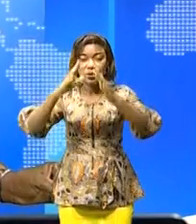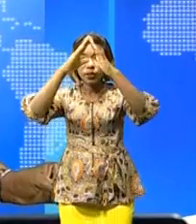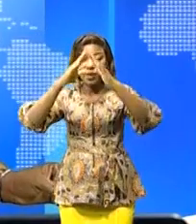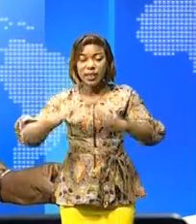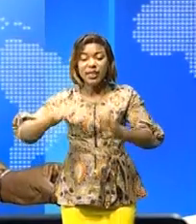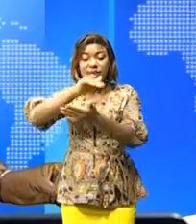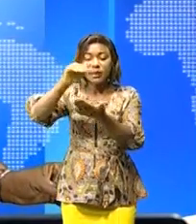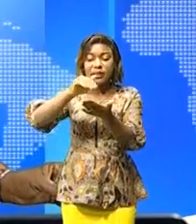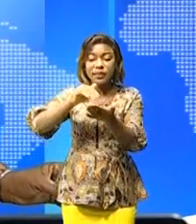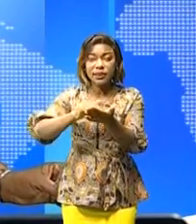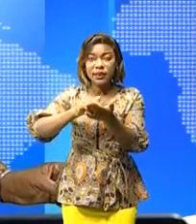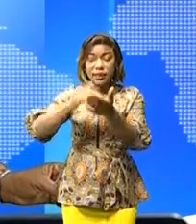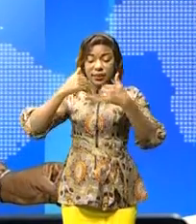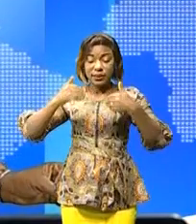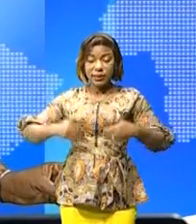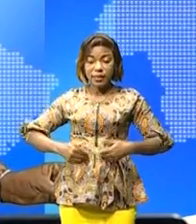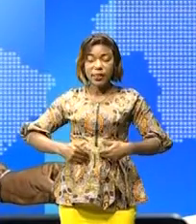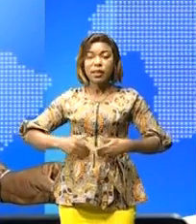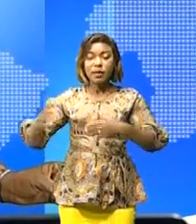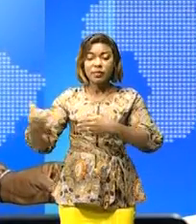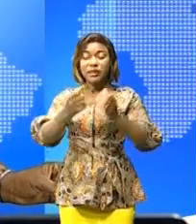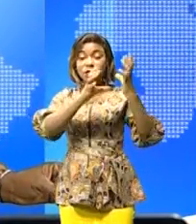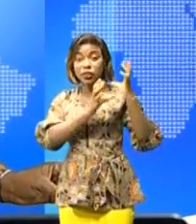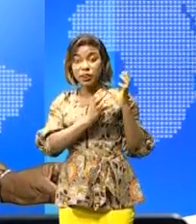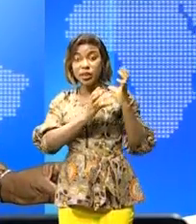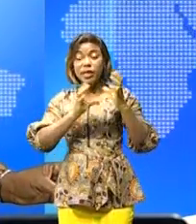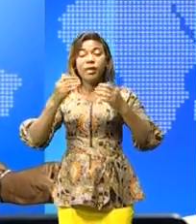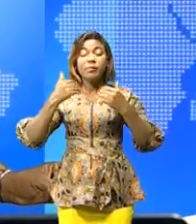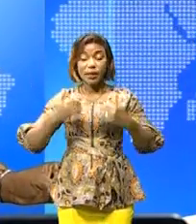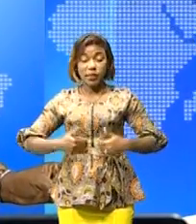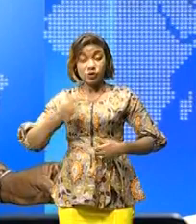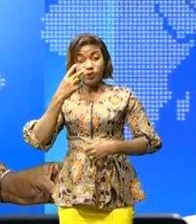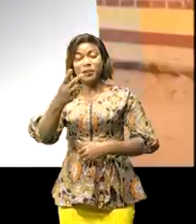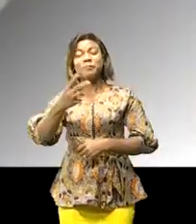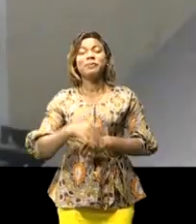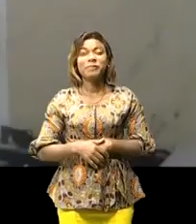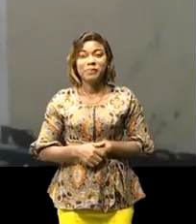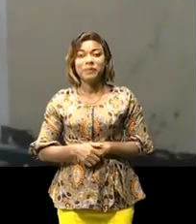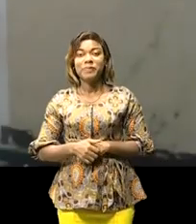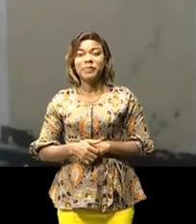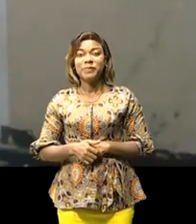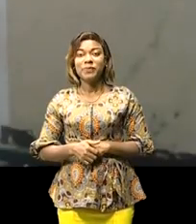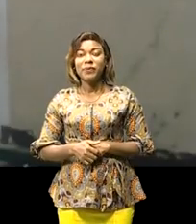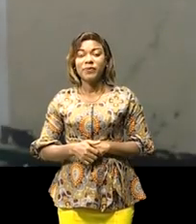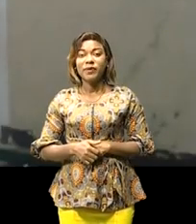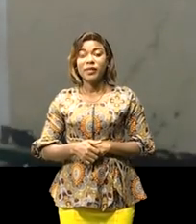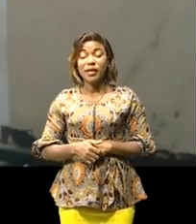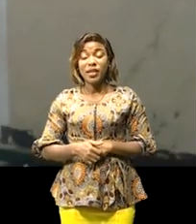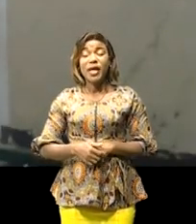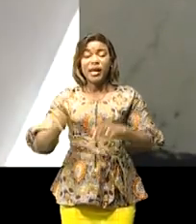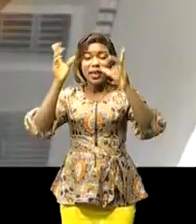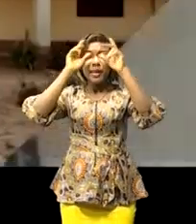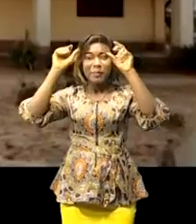santé qui va assurer une bonne prise en charge de malades. La vision du chef de l'État, Félix-Antoine